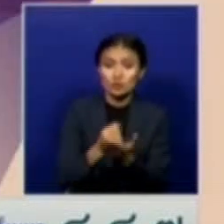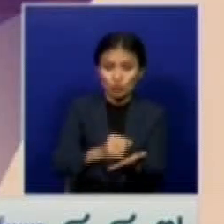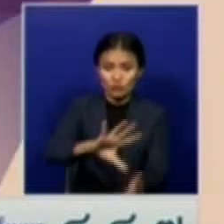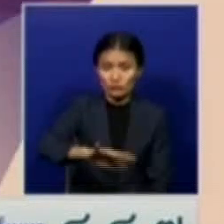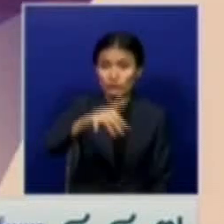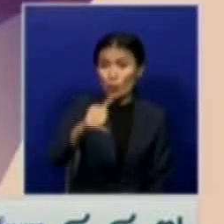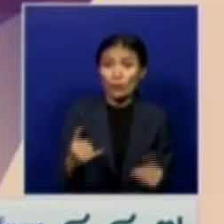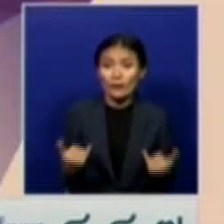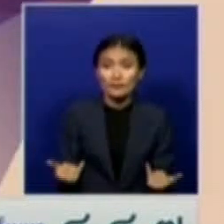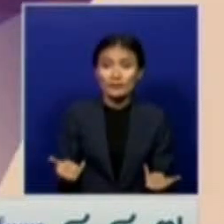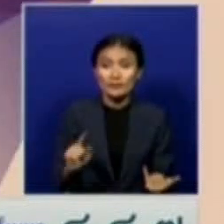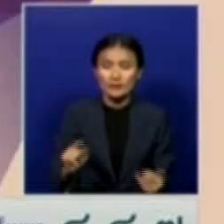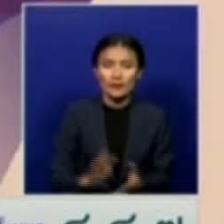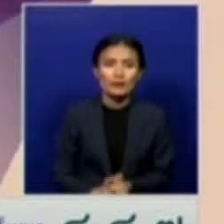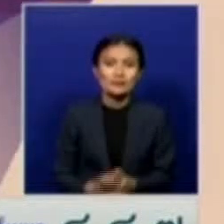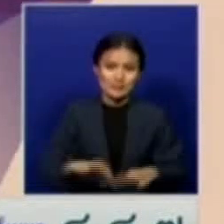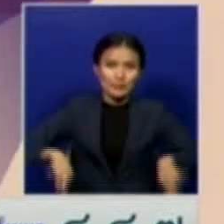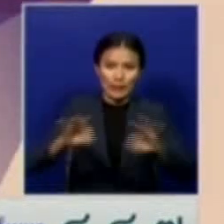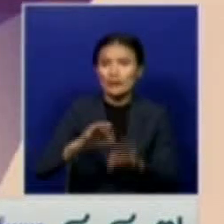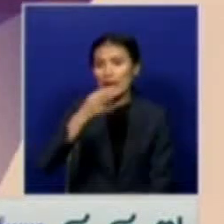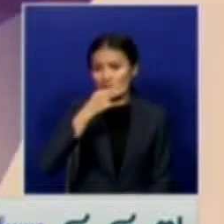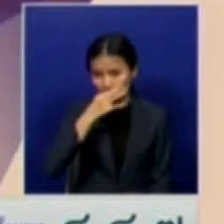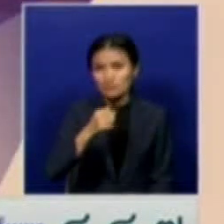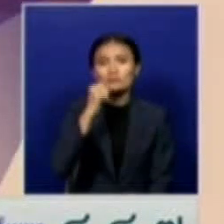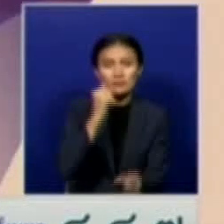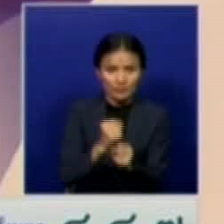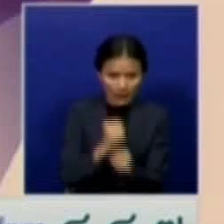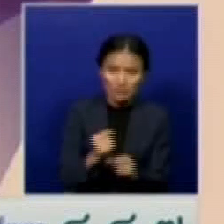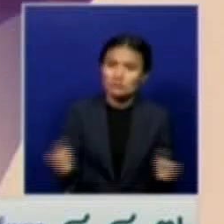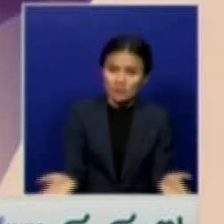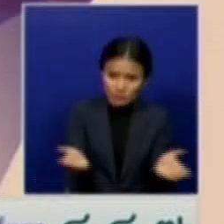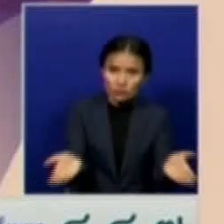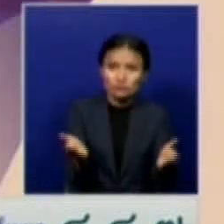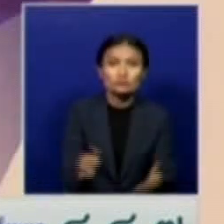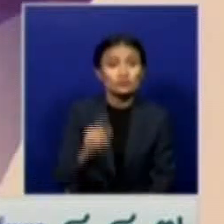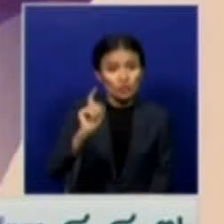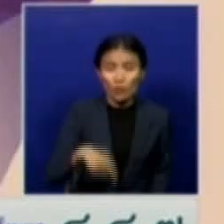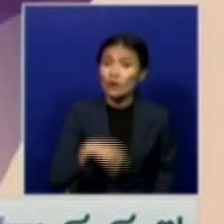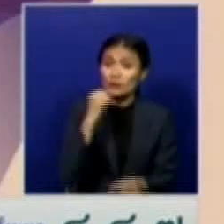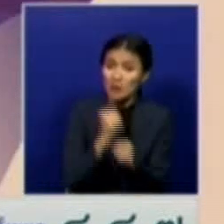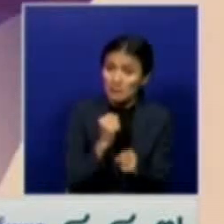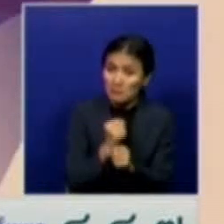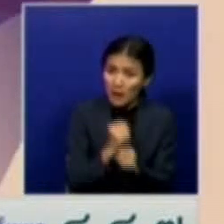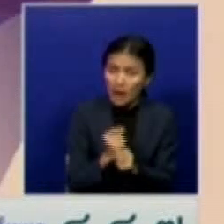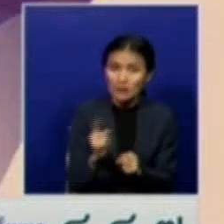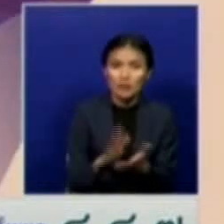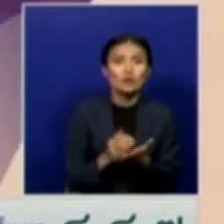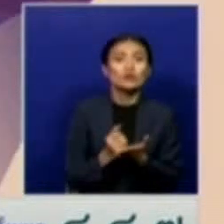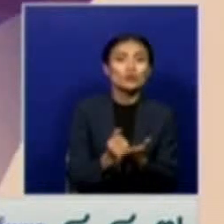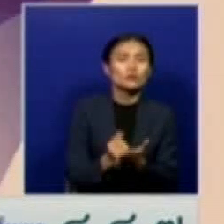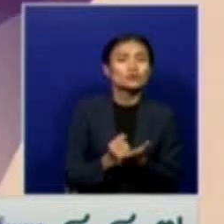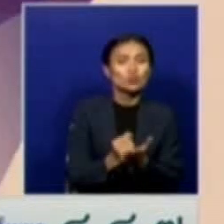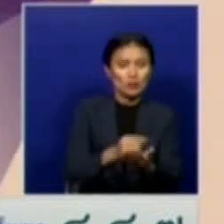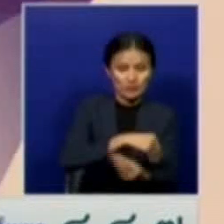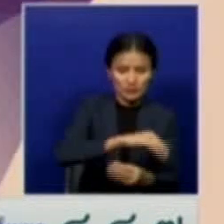รัฐบาลโดยที่เอาประชาชนคนตัวเล็กตัวน้อยมาเป็นเครื่องเส้นเอากิจการขนาดเล็กมาเป็นเครื่องสังเวย